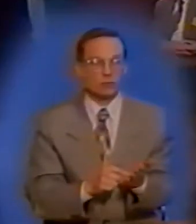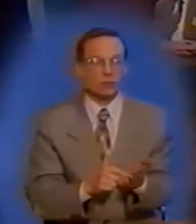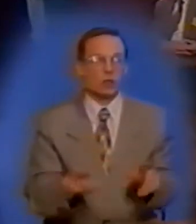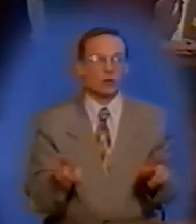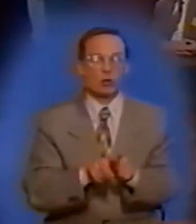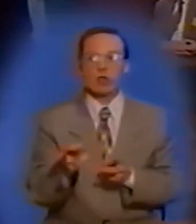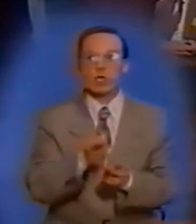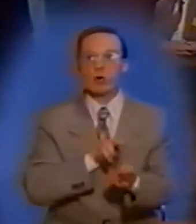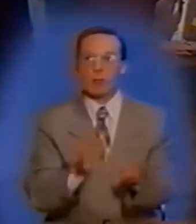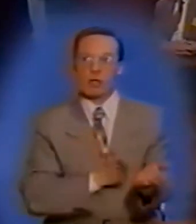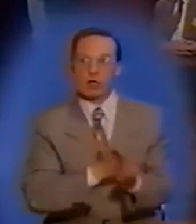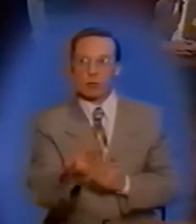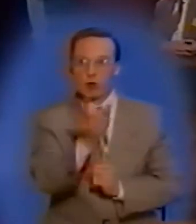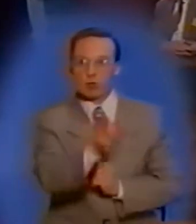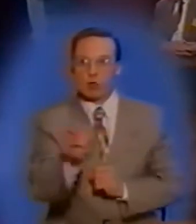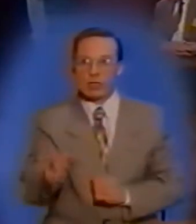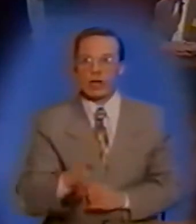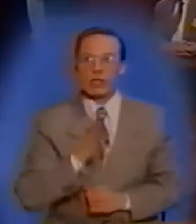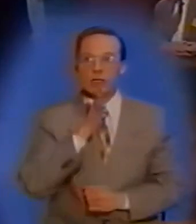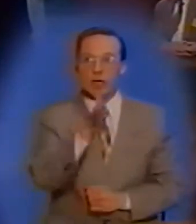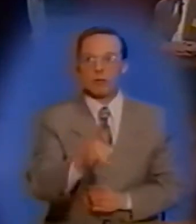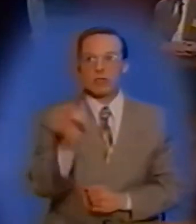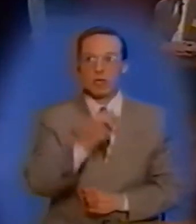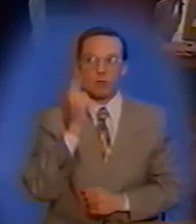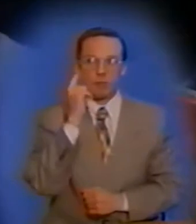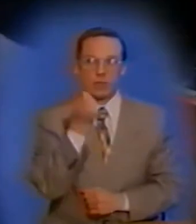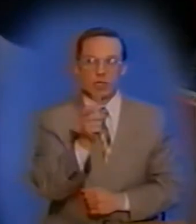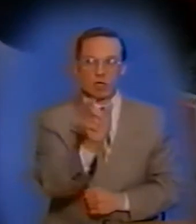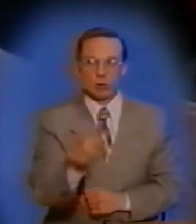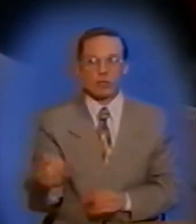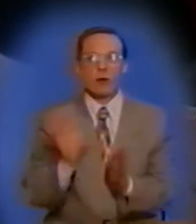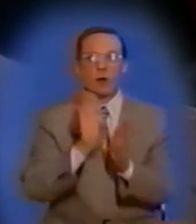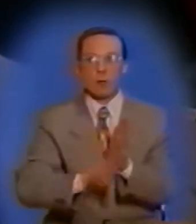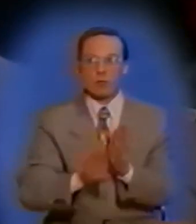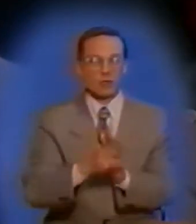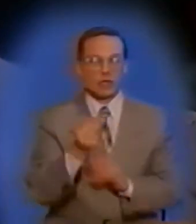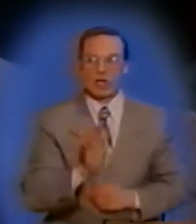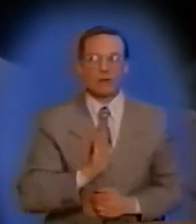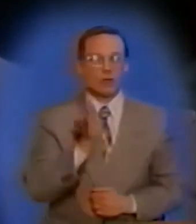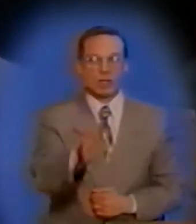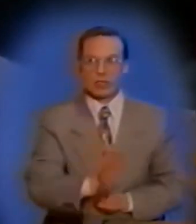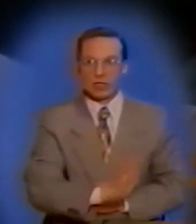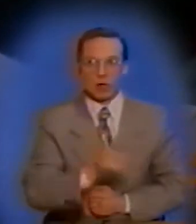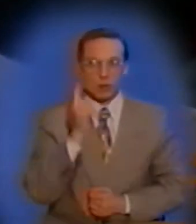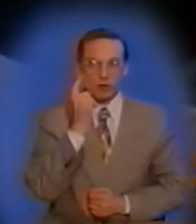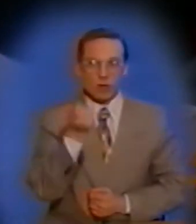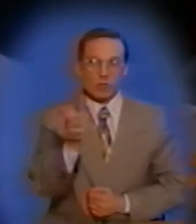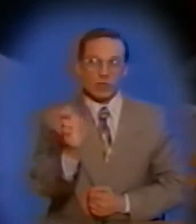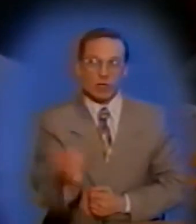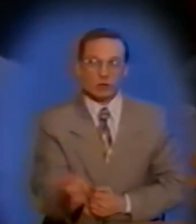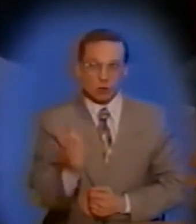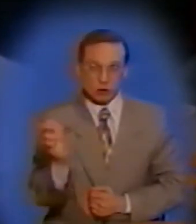tokios seksualinės pakraipos žmonės kreipiasi į psichiatrus? Paprastai jie nesikreipia į psichiatrus,